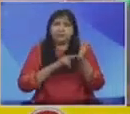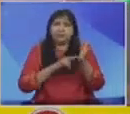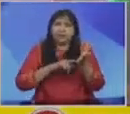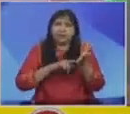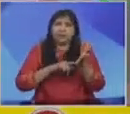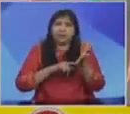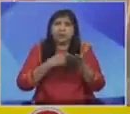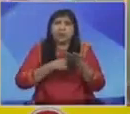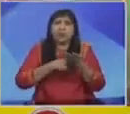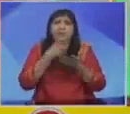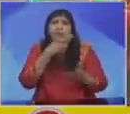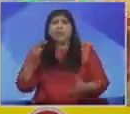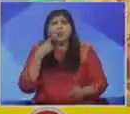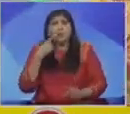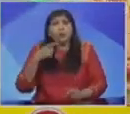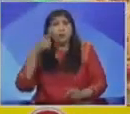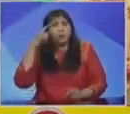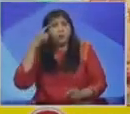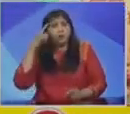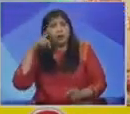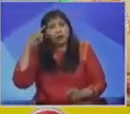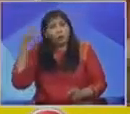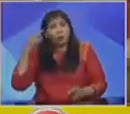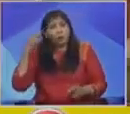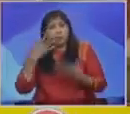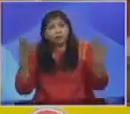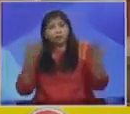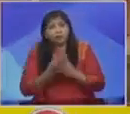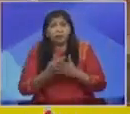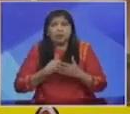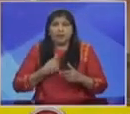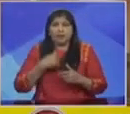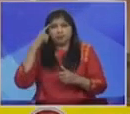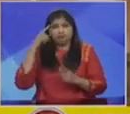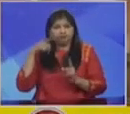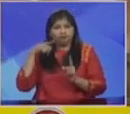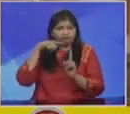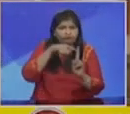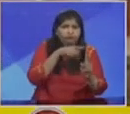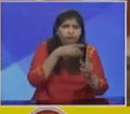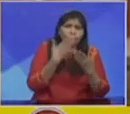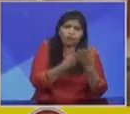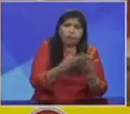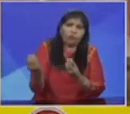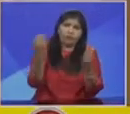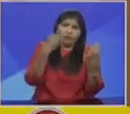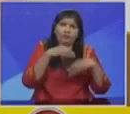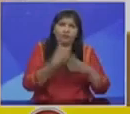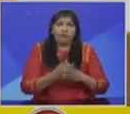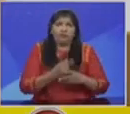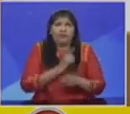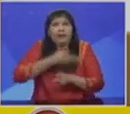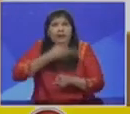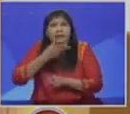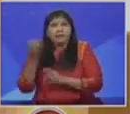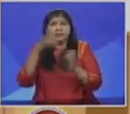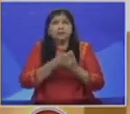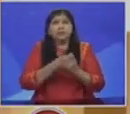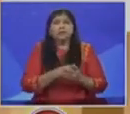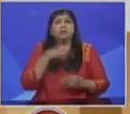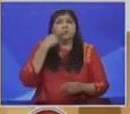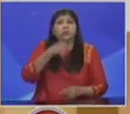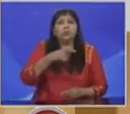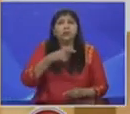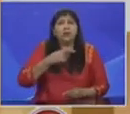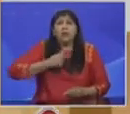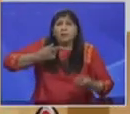के शब्द, उनका ज्ञान हमारा पथ प्रदर्शन करता है। उन्होंने कहा था, एकई